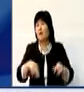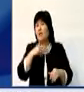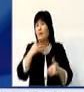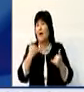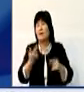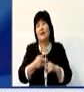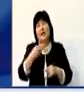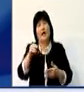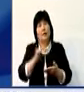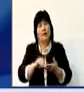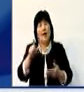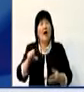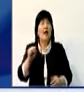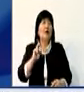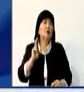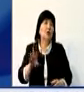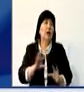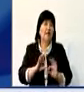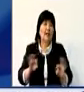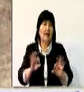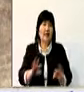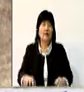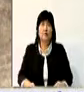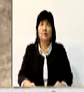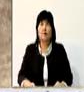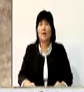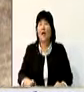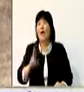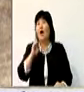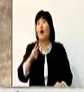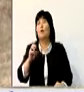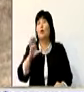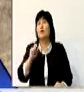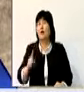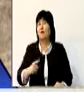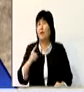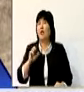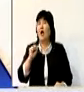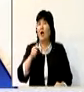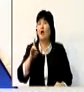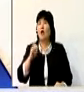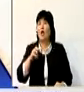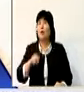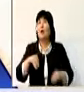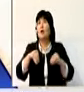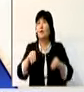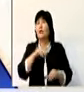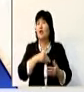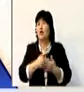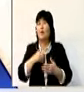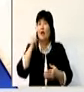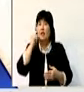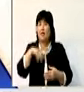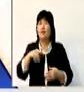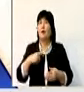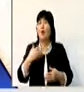берілуде. Тақырыпты тілшіміз Аягөз Қожақова тарқатады. Қанат Мұсаев білікті агроном. Көп жылдар бойы аграрлық салада еңбек еткен тәжірибелі маман